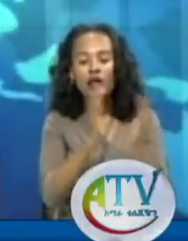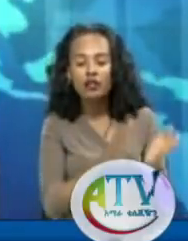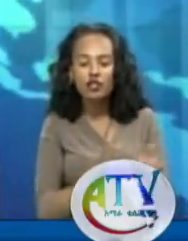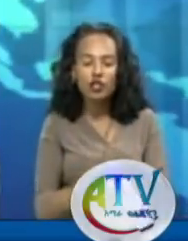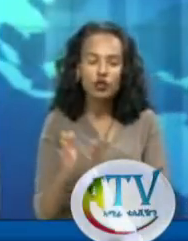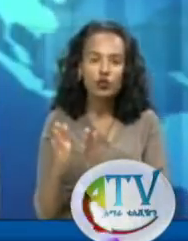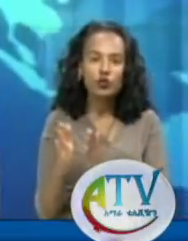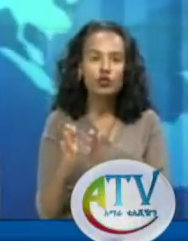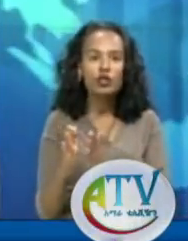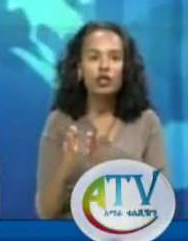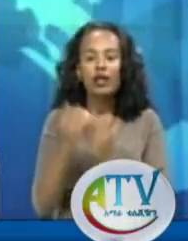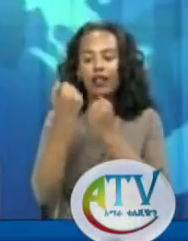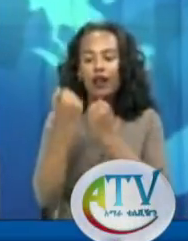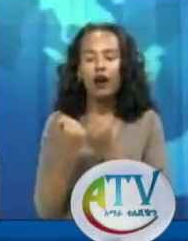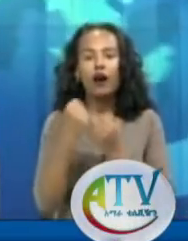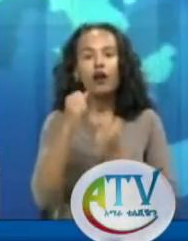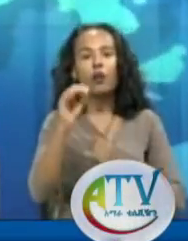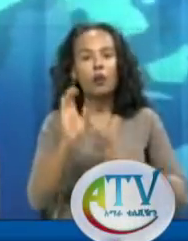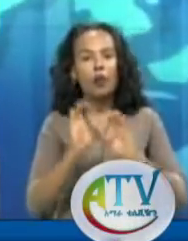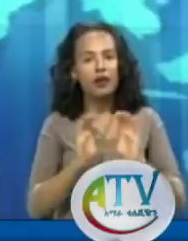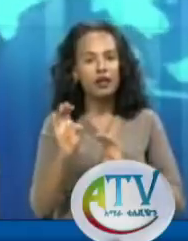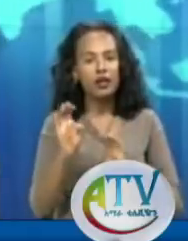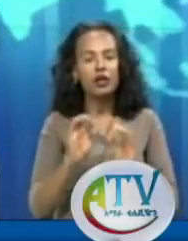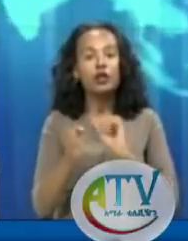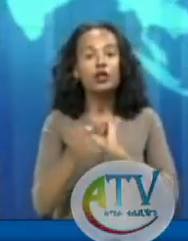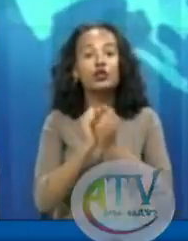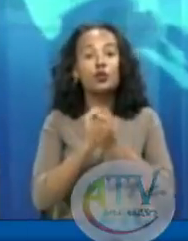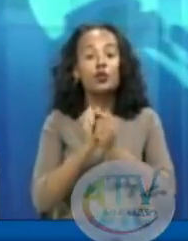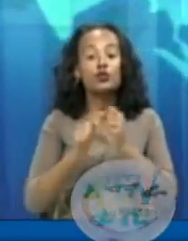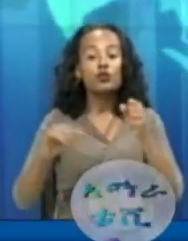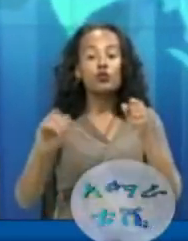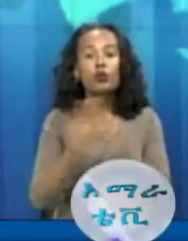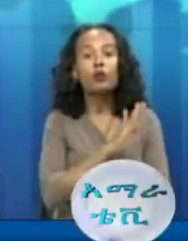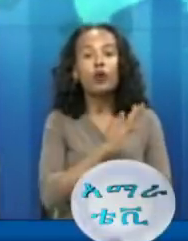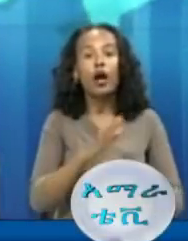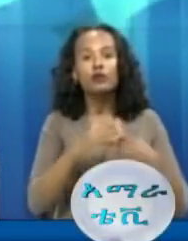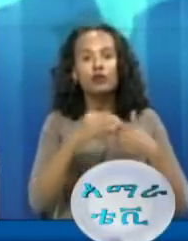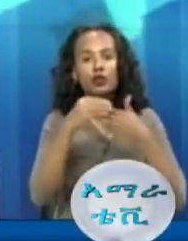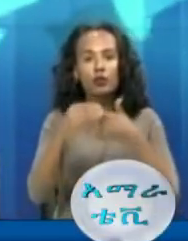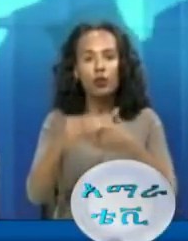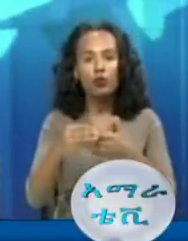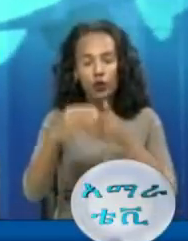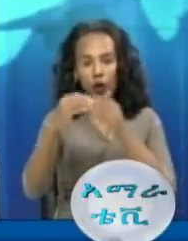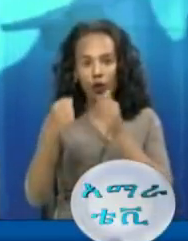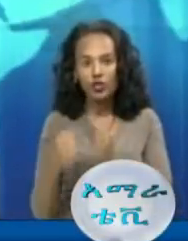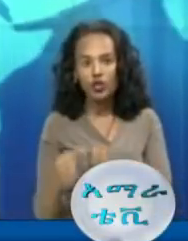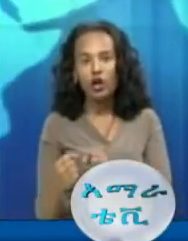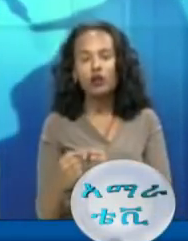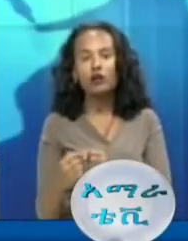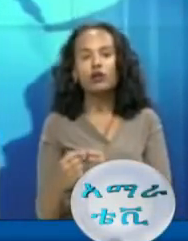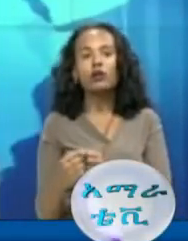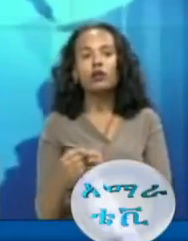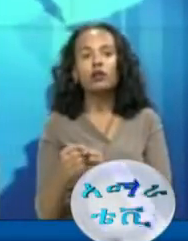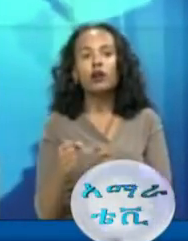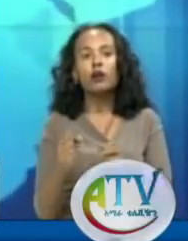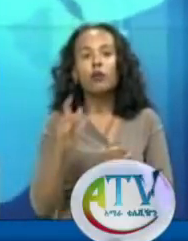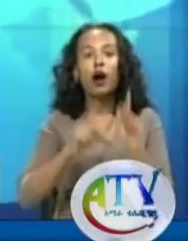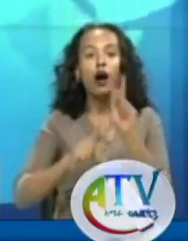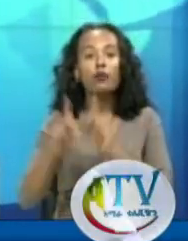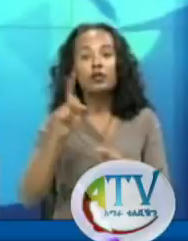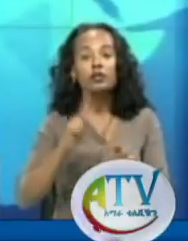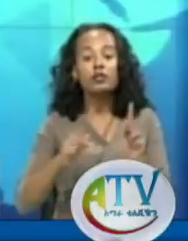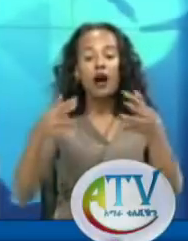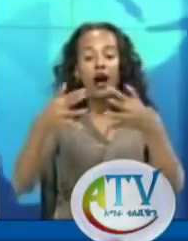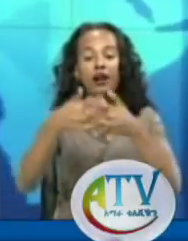አደረጃጀቶችን በማጠናከር ስፖርቱን በብቃት እንዲመሩ ለማስቻል የማህበረሰብ